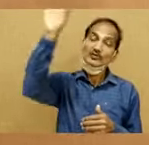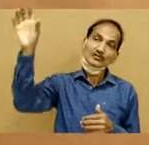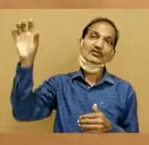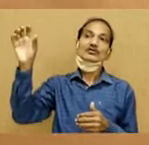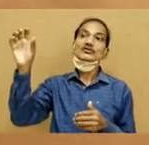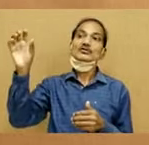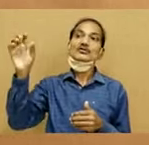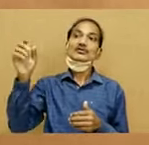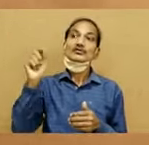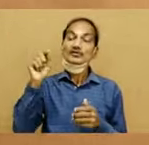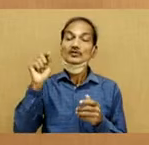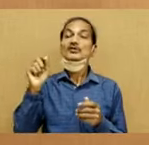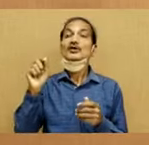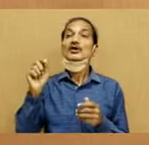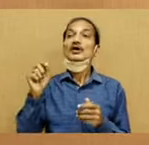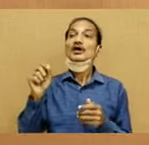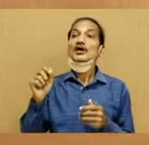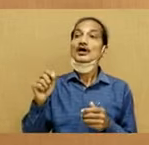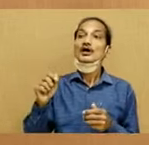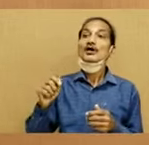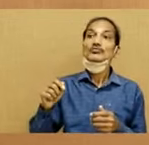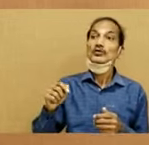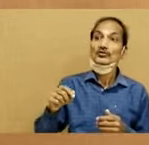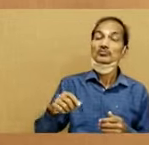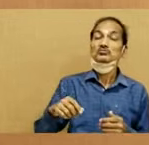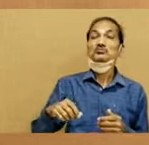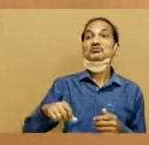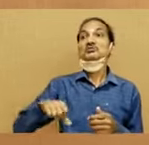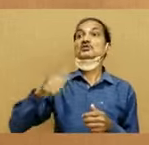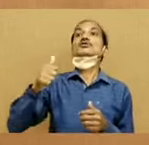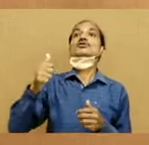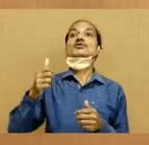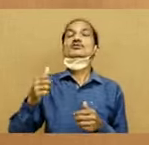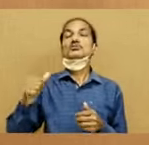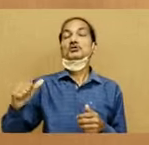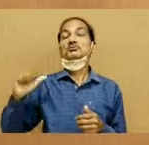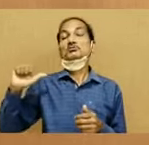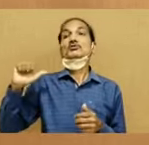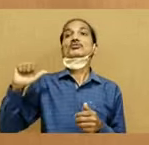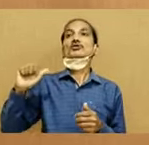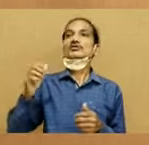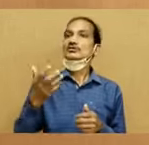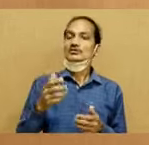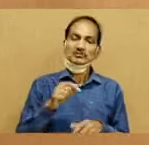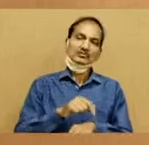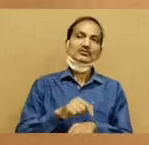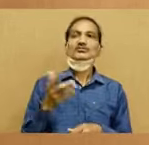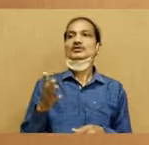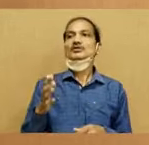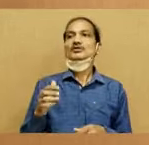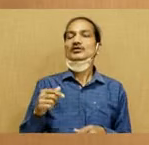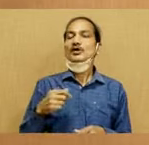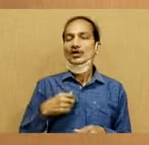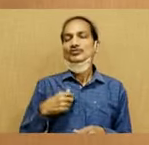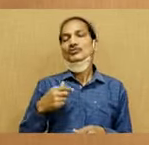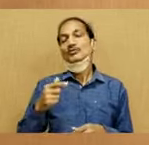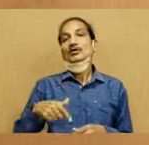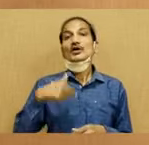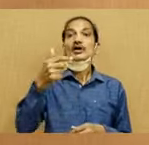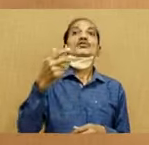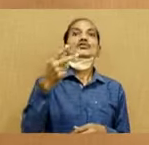ଏବଂ ବାହାବା ନେବାର ସମୟ ଆସିନି। ଆମକୁ ଆଗକୁ ନଜର ରଖି କାମ କରିବାକୁ ପଡ଼ିବ। ଆପଣଙ୍କ